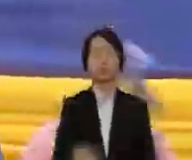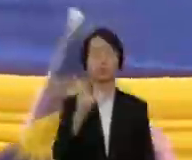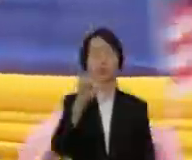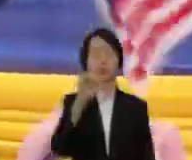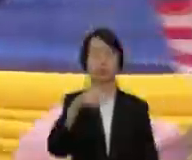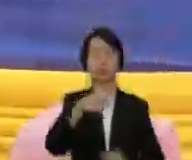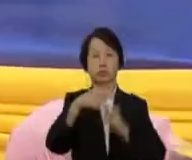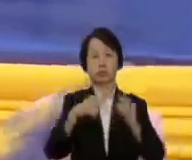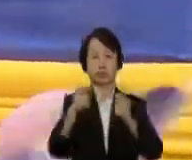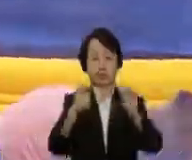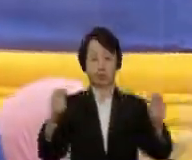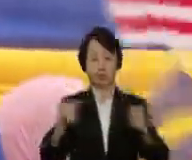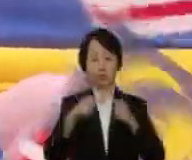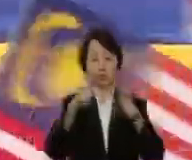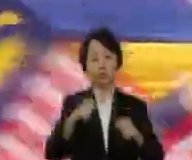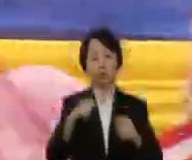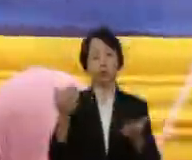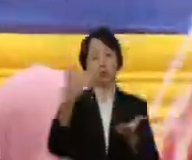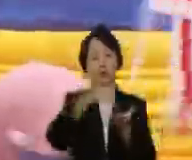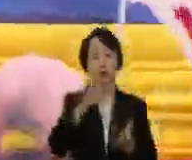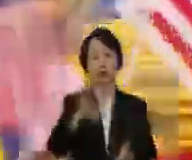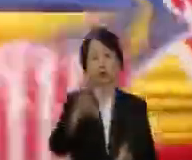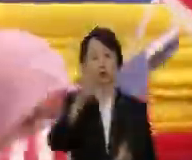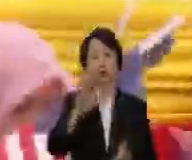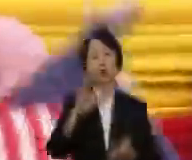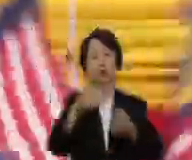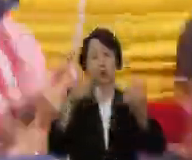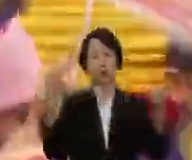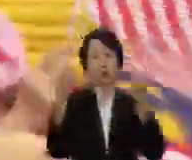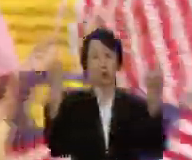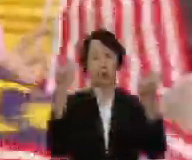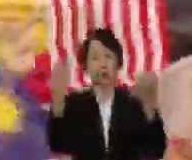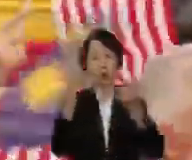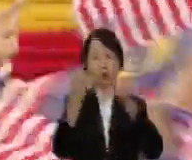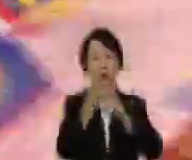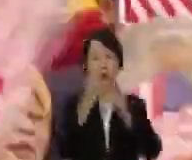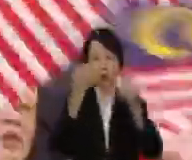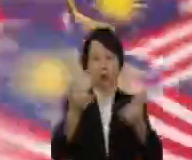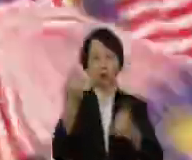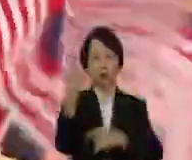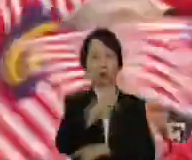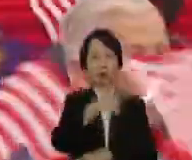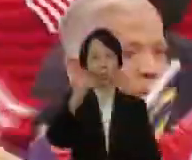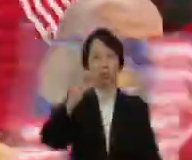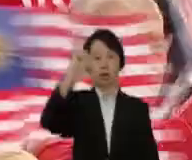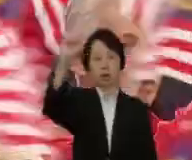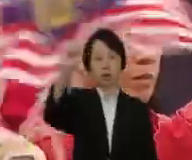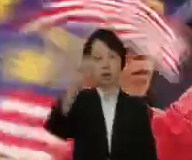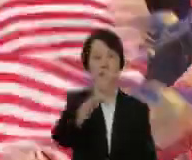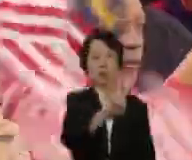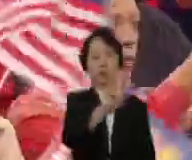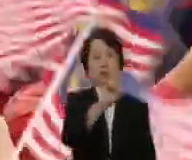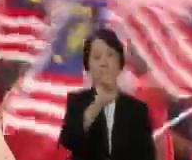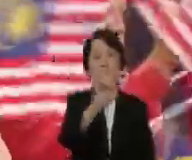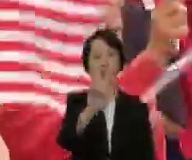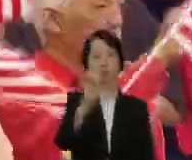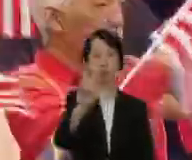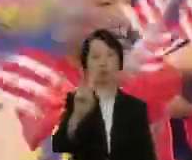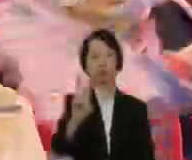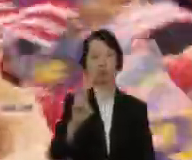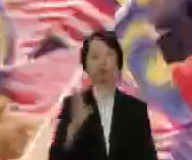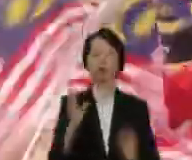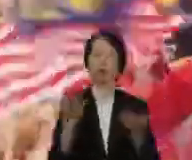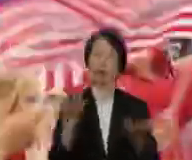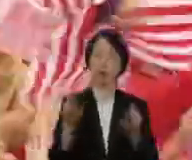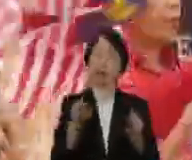tentang lokasi ini yang kembali dipilih sebagai lokasi sambutan pada tahun ini untuk sambutan Hari Kebangsaan 2022.